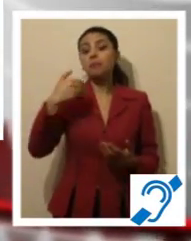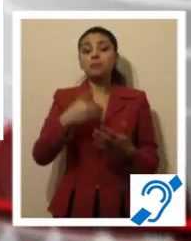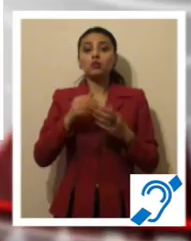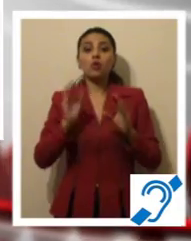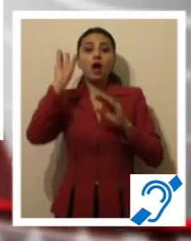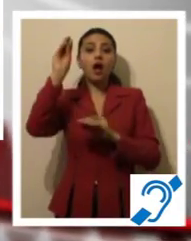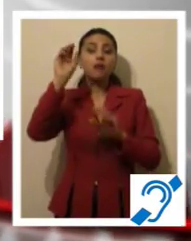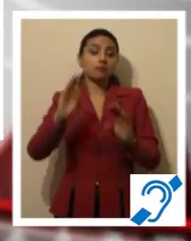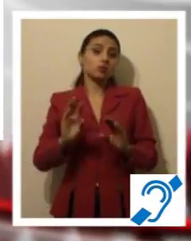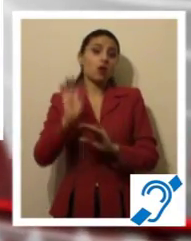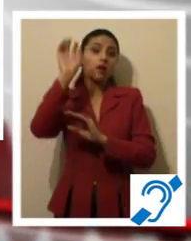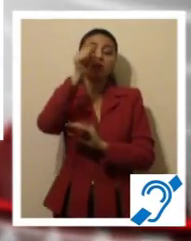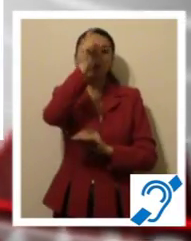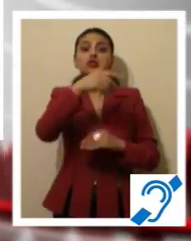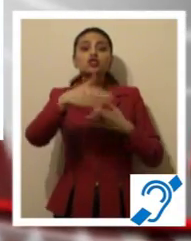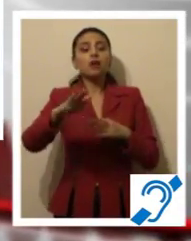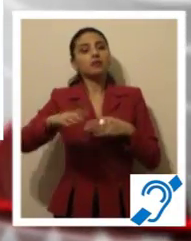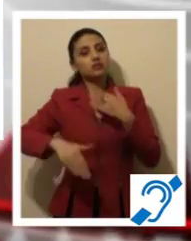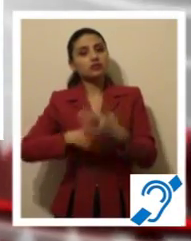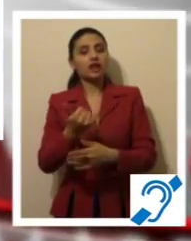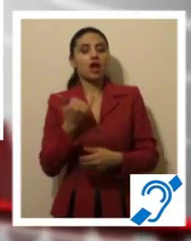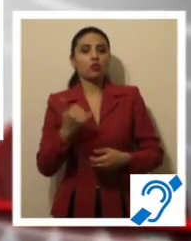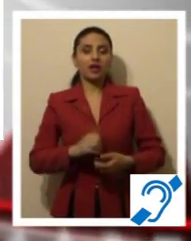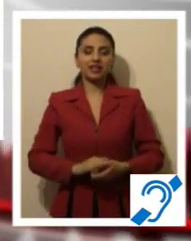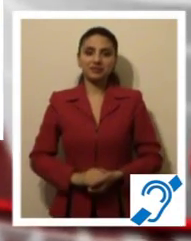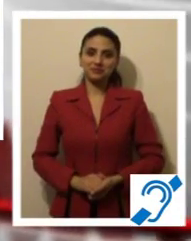este programat să înceapă la jumătatea acestei luni.